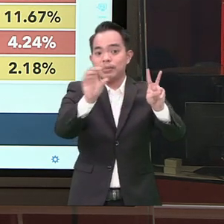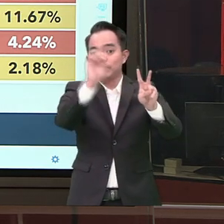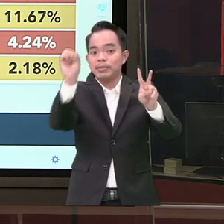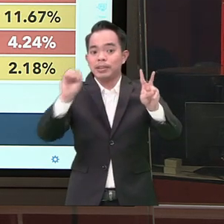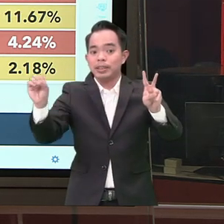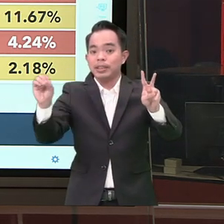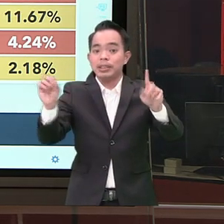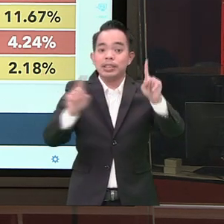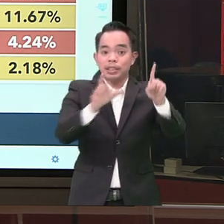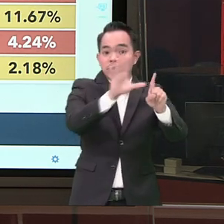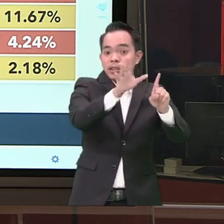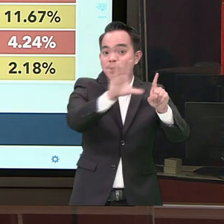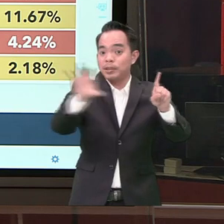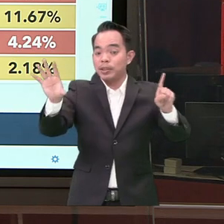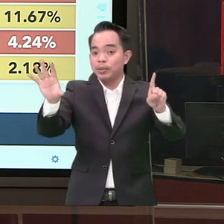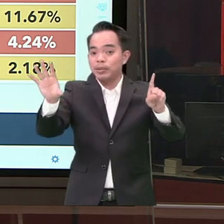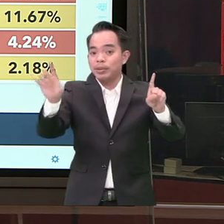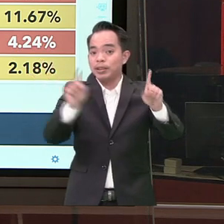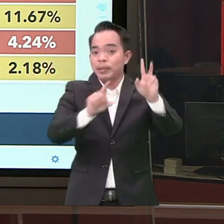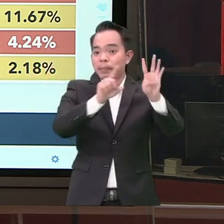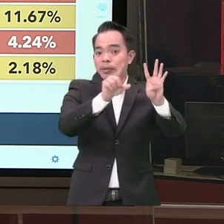1500 hingga 2459